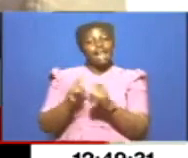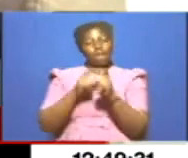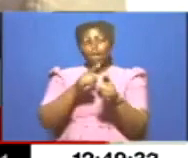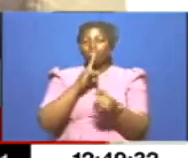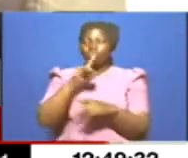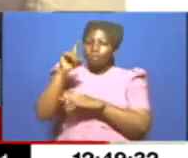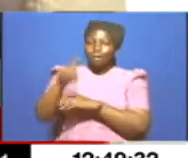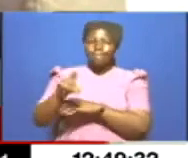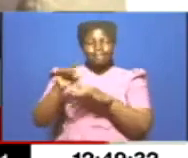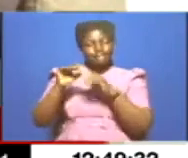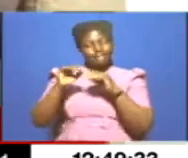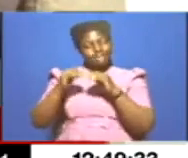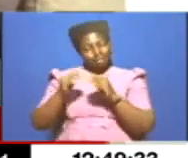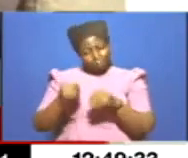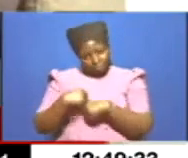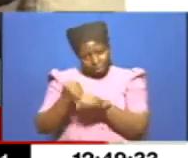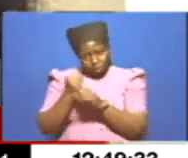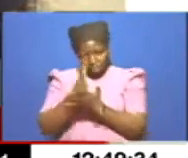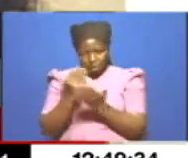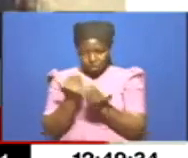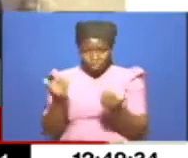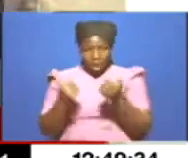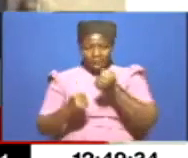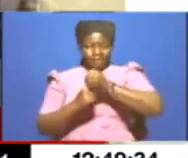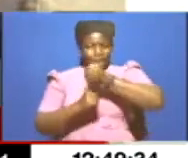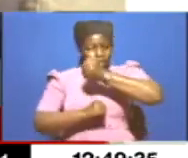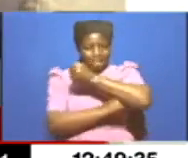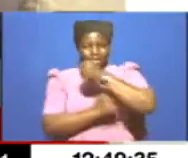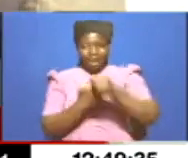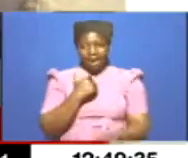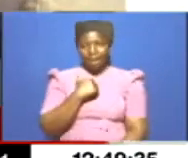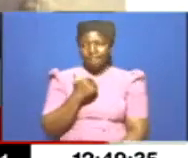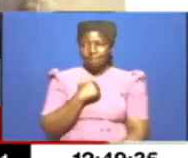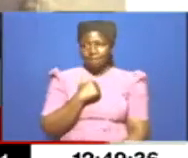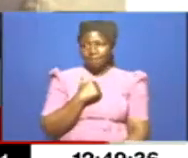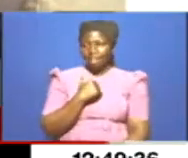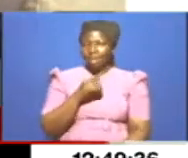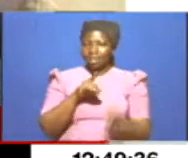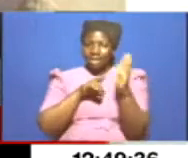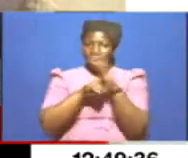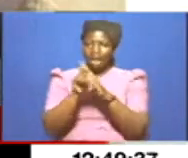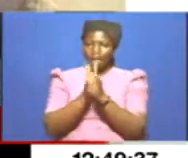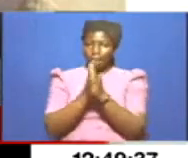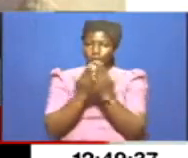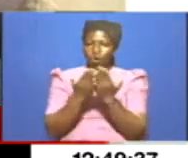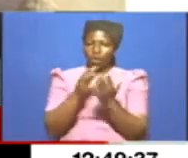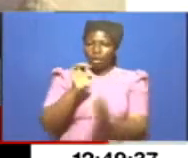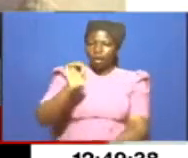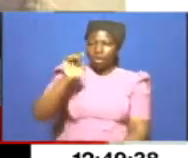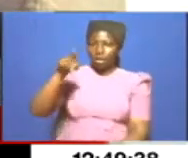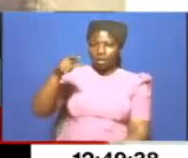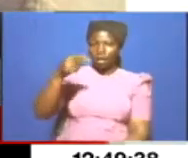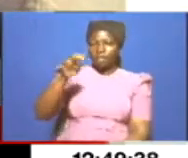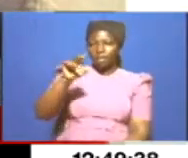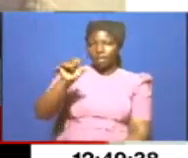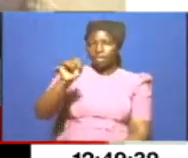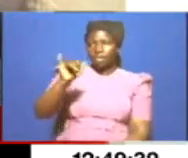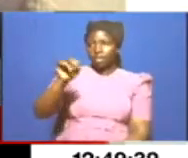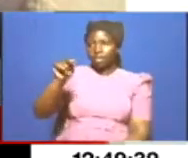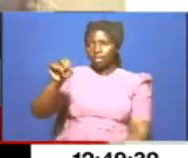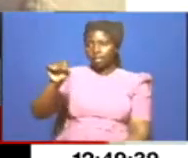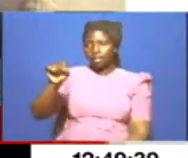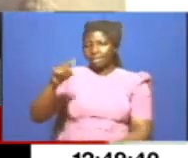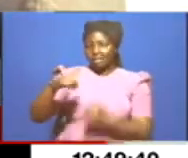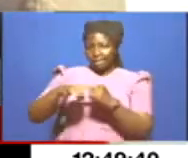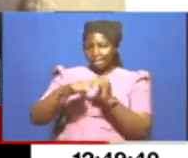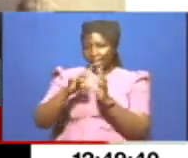Biblia inasema hivi, katika kitabu cha Waefeso 6, number 4 ama verse 4 inasema hivi kwamba